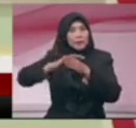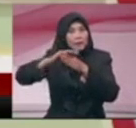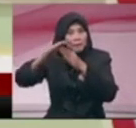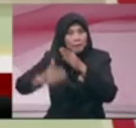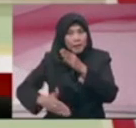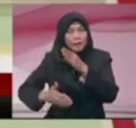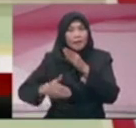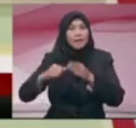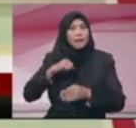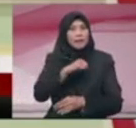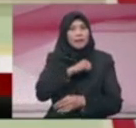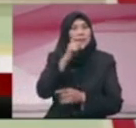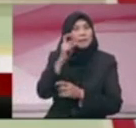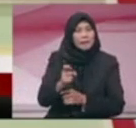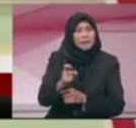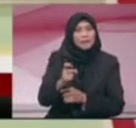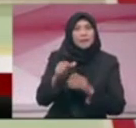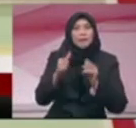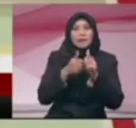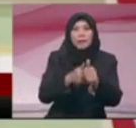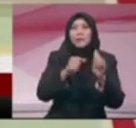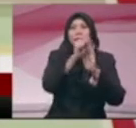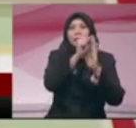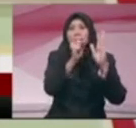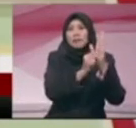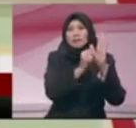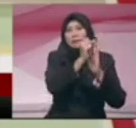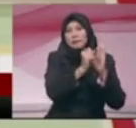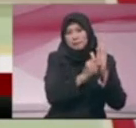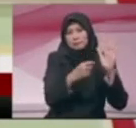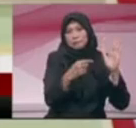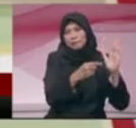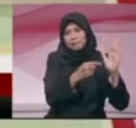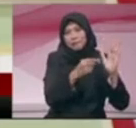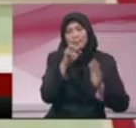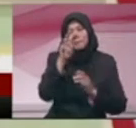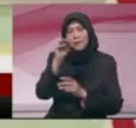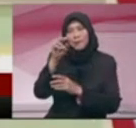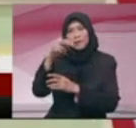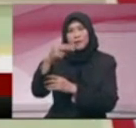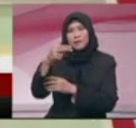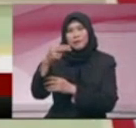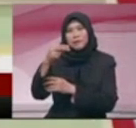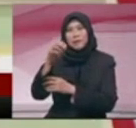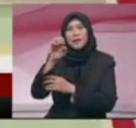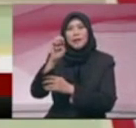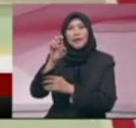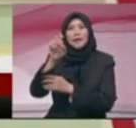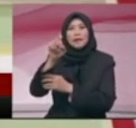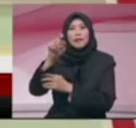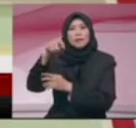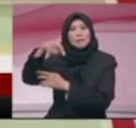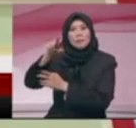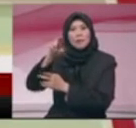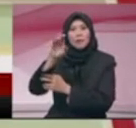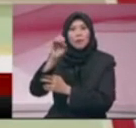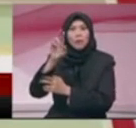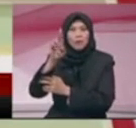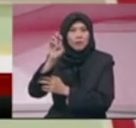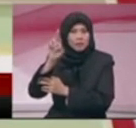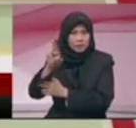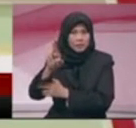tamat tempoh keahlian mengikut syarat-syarat keahlian MH Explorer.